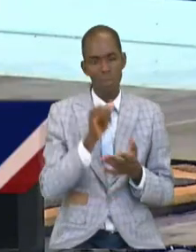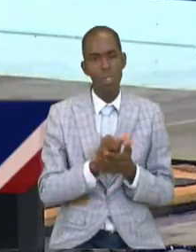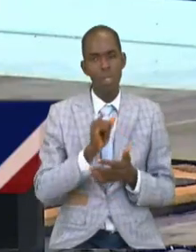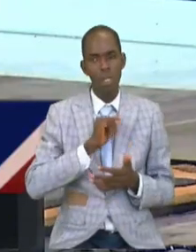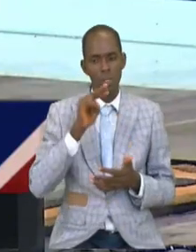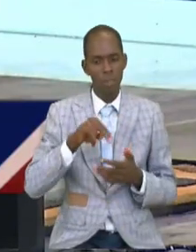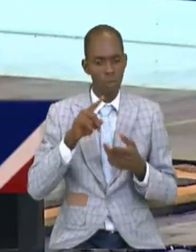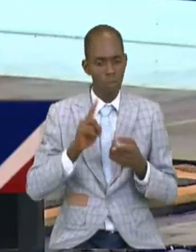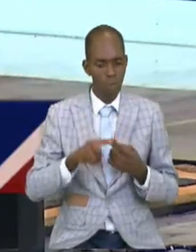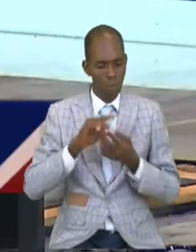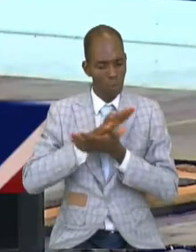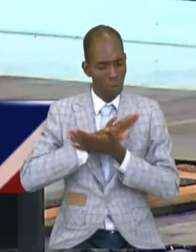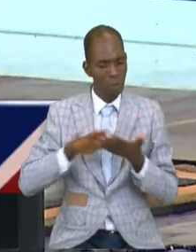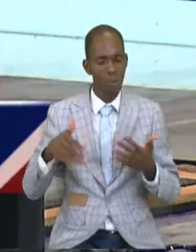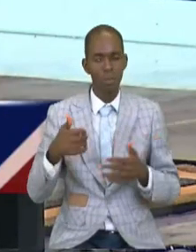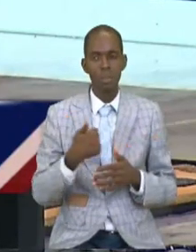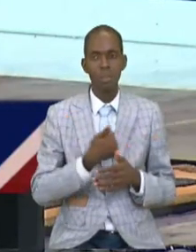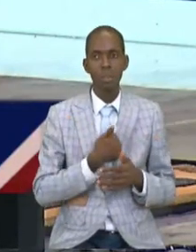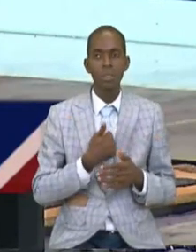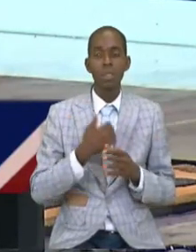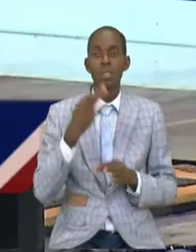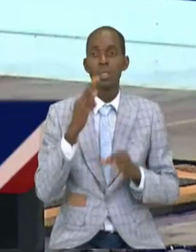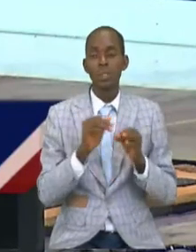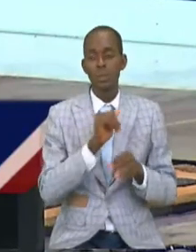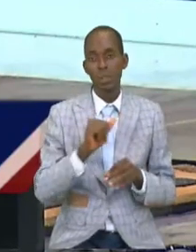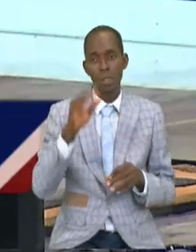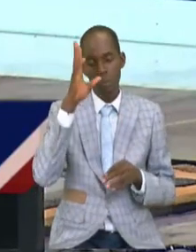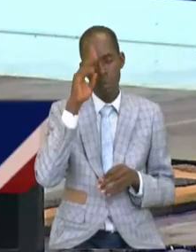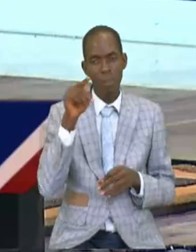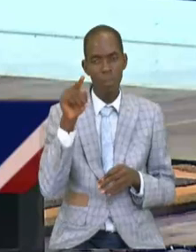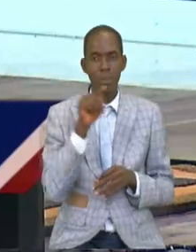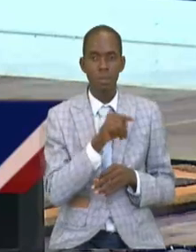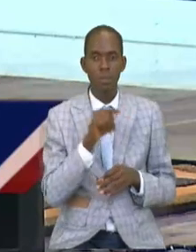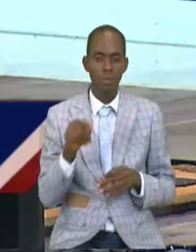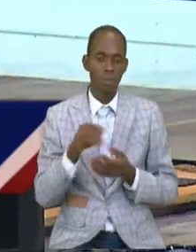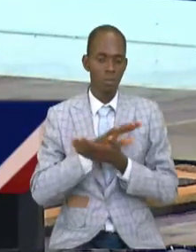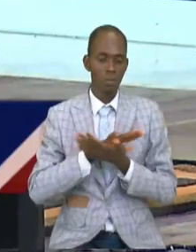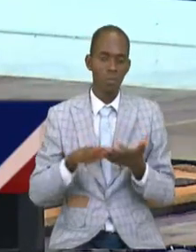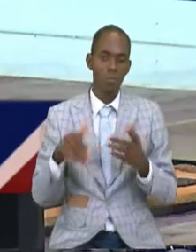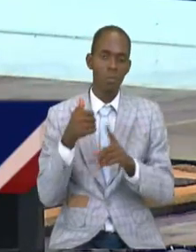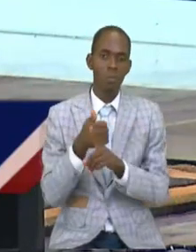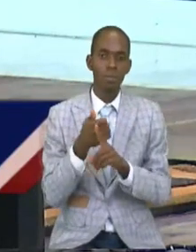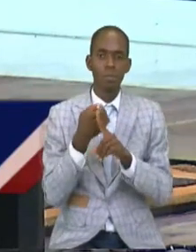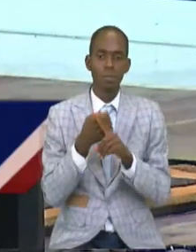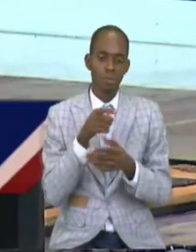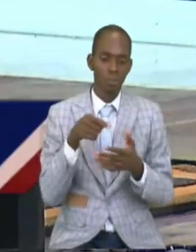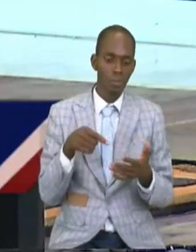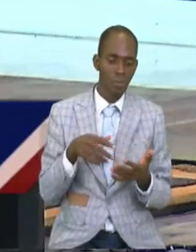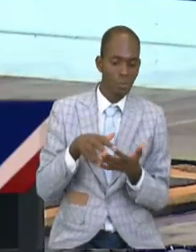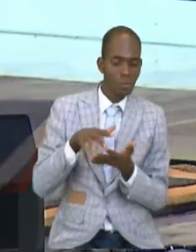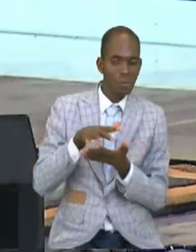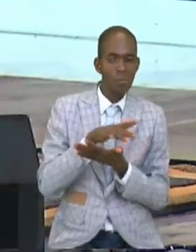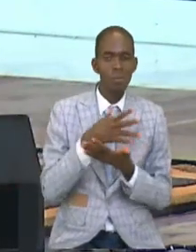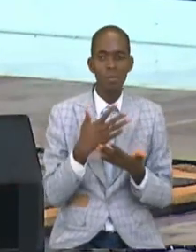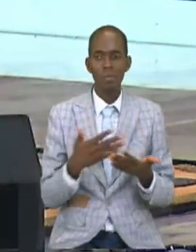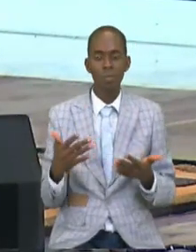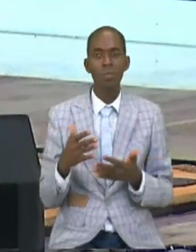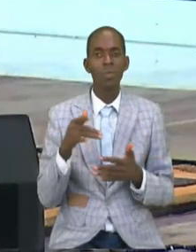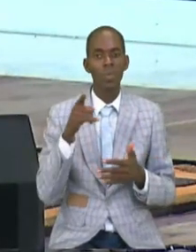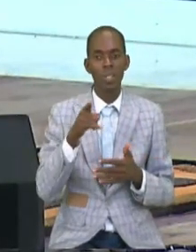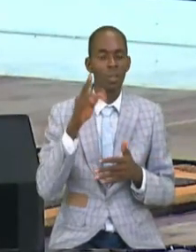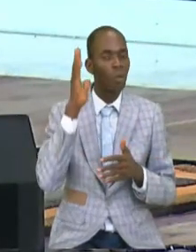dois me conserver pur, je dois me sanctifier, Si donc quelqu'un se conserve pur